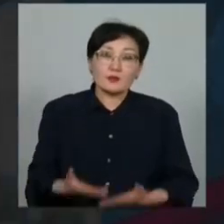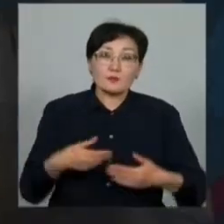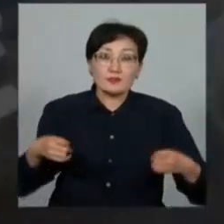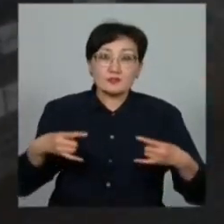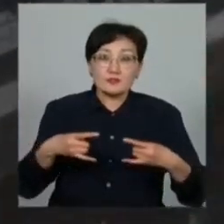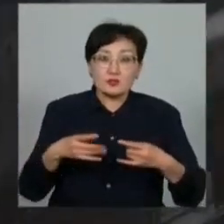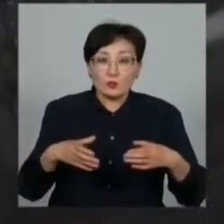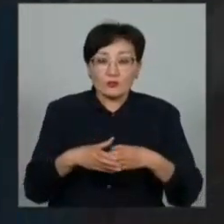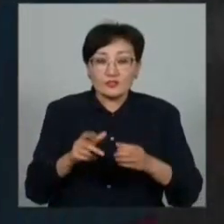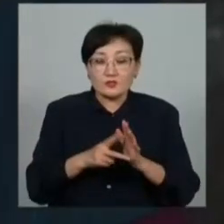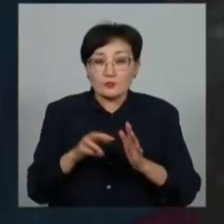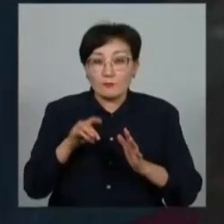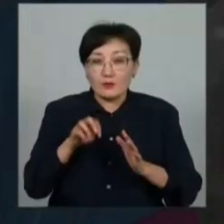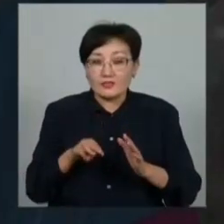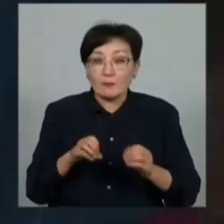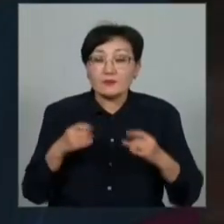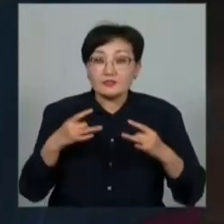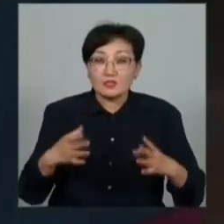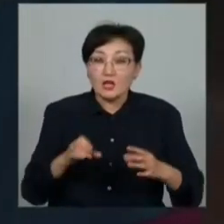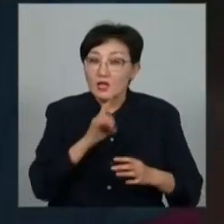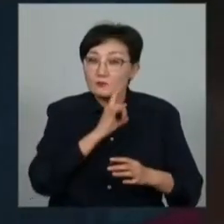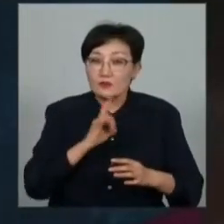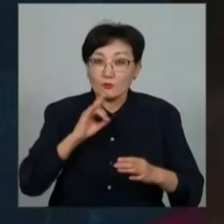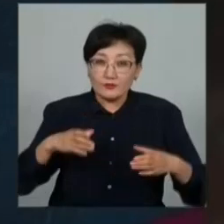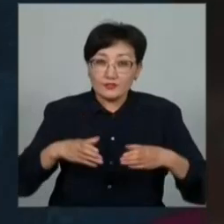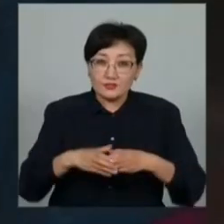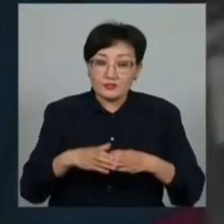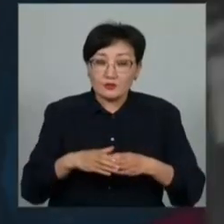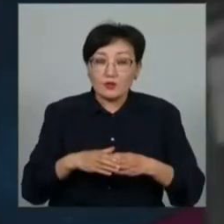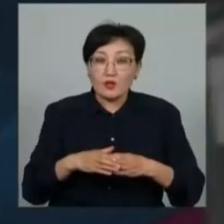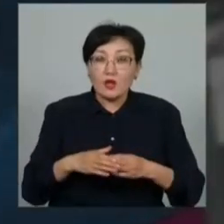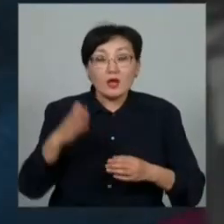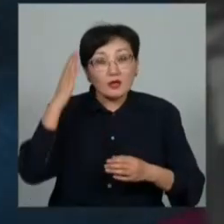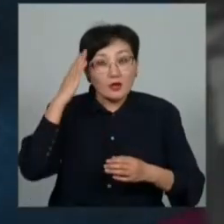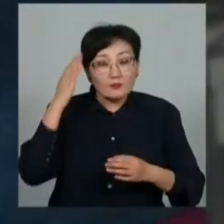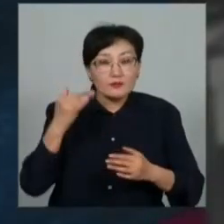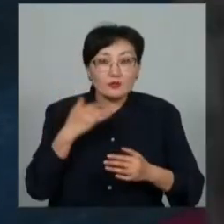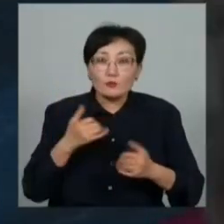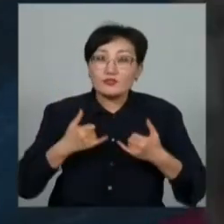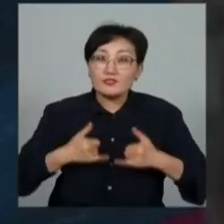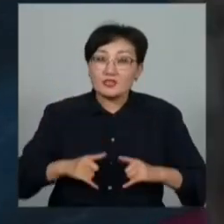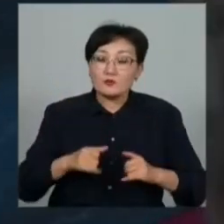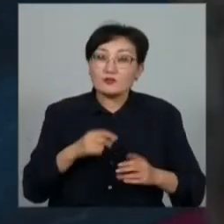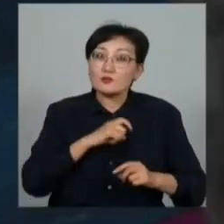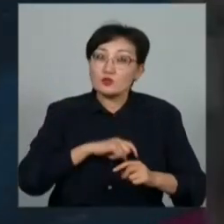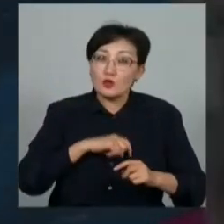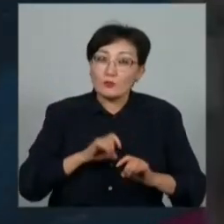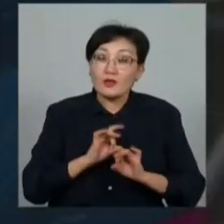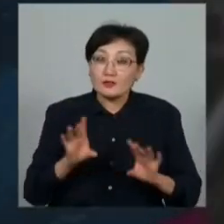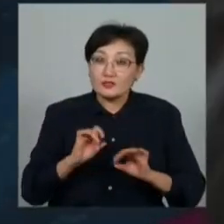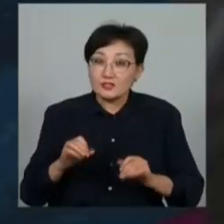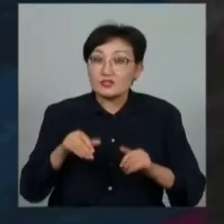Біздің арнау жұма 8-ші наурыз мереке қарсаңында нәзік жанды қауымның ерге бергісіз қабілетіне талайды тамсандырған қасиетіне тоқталуды жөн